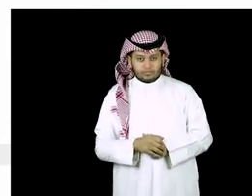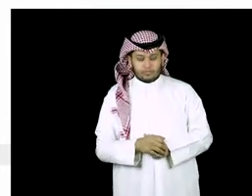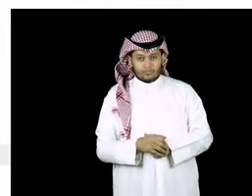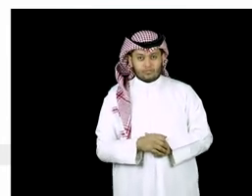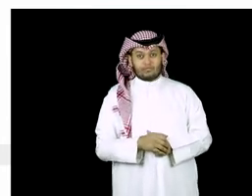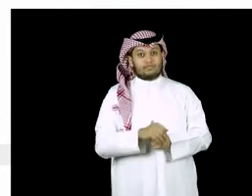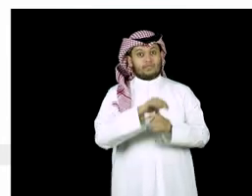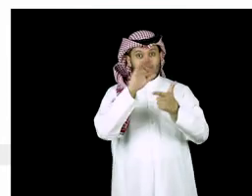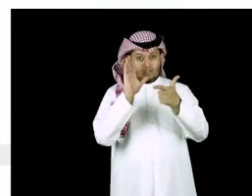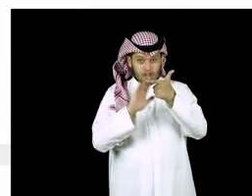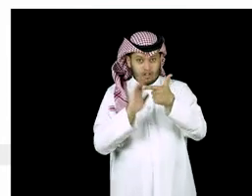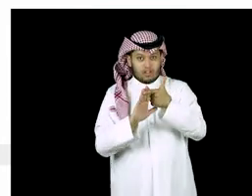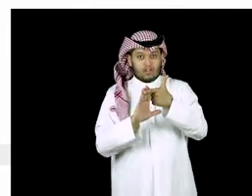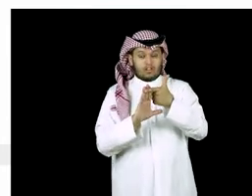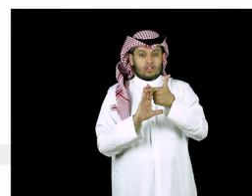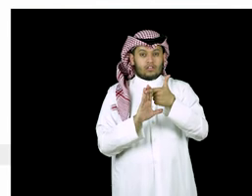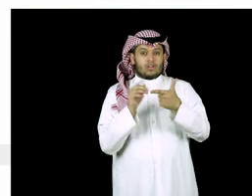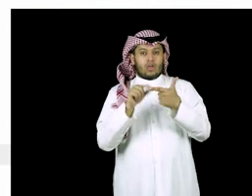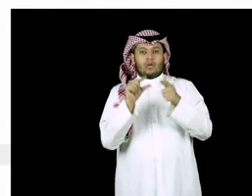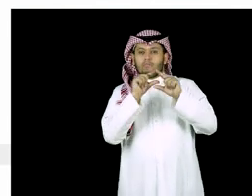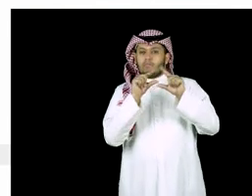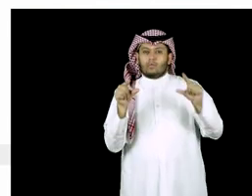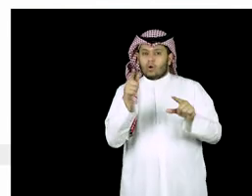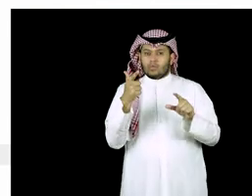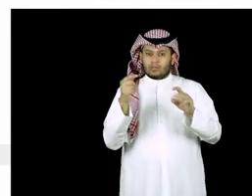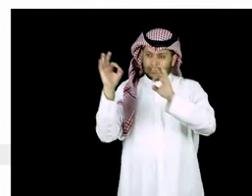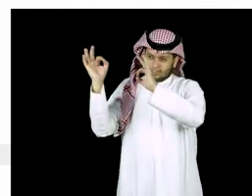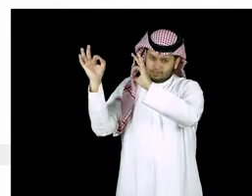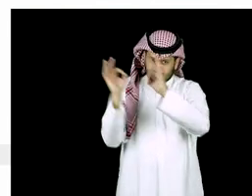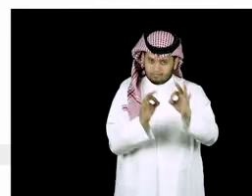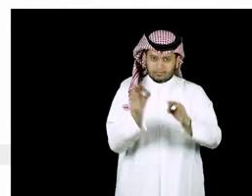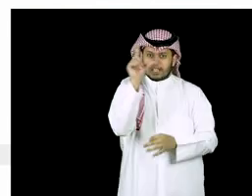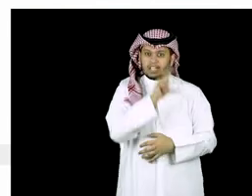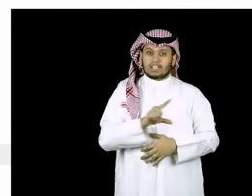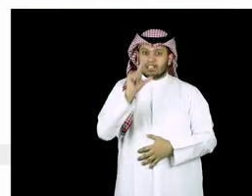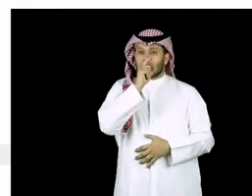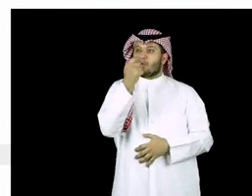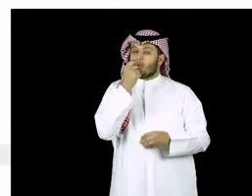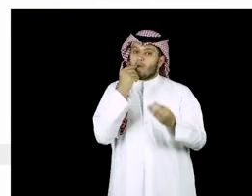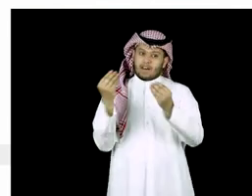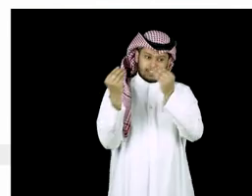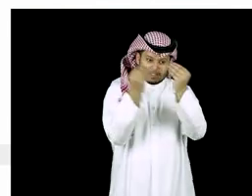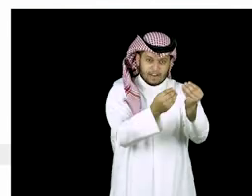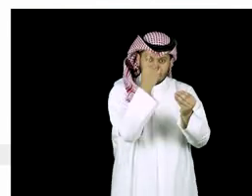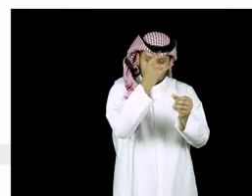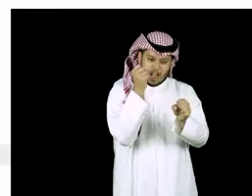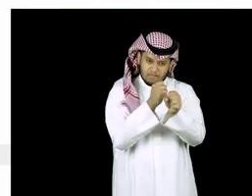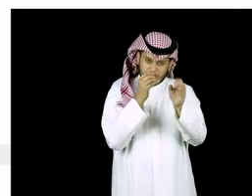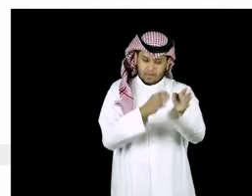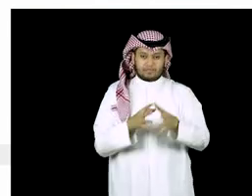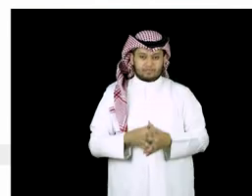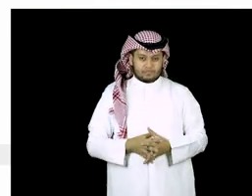وأيضا ما يتعلق بتنزيل النص الشرعي على الواقع وتطبيقه عليه،